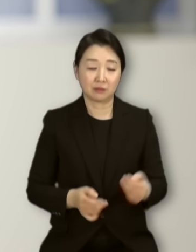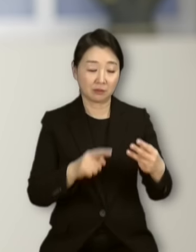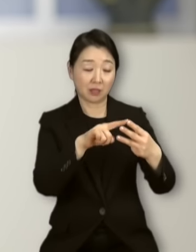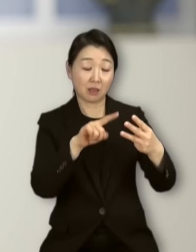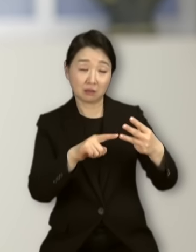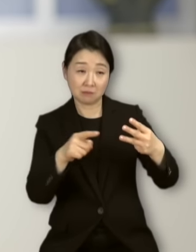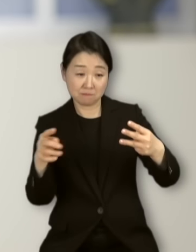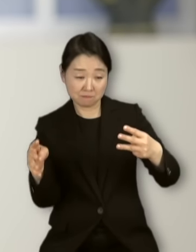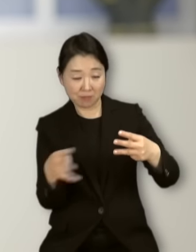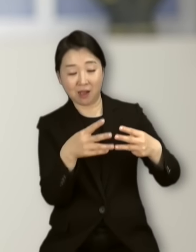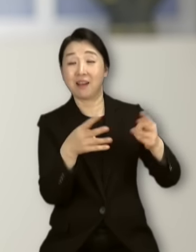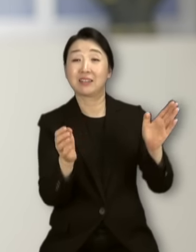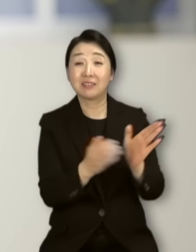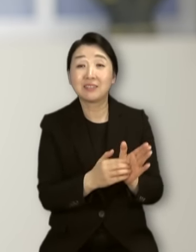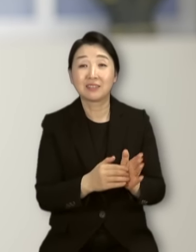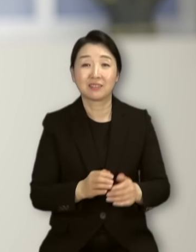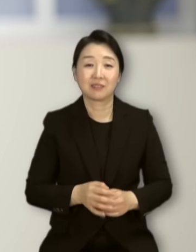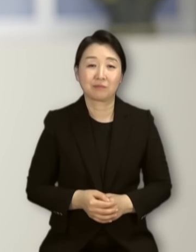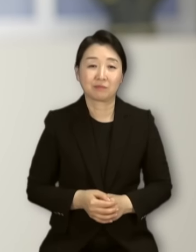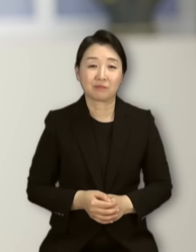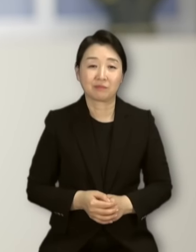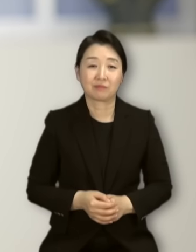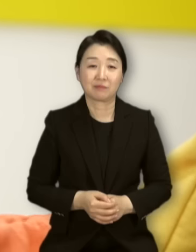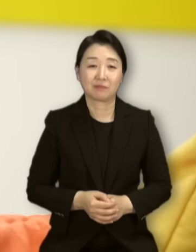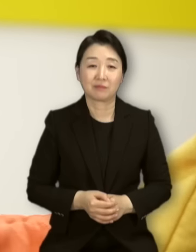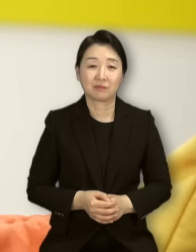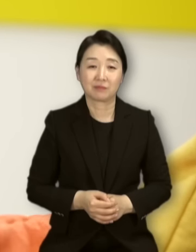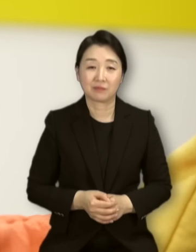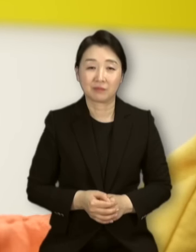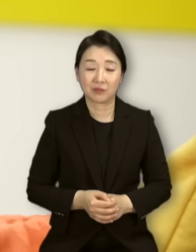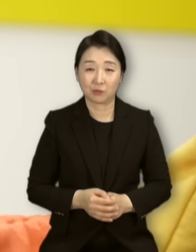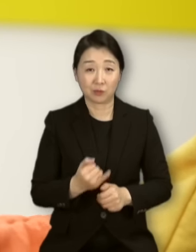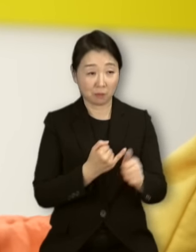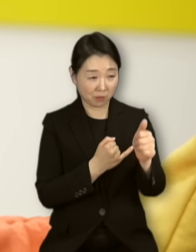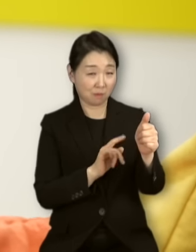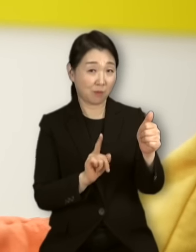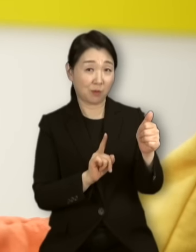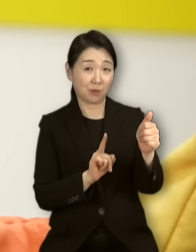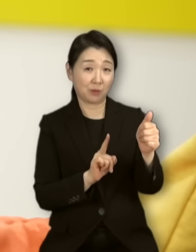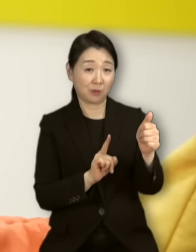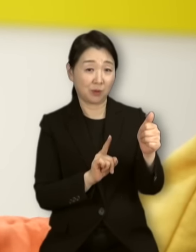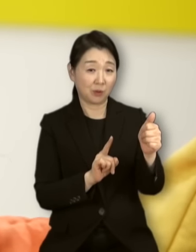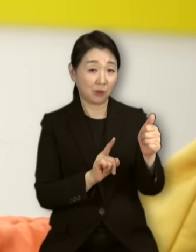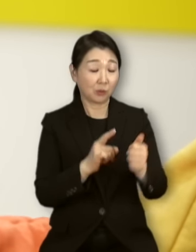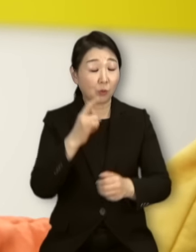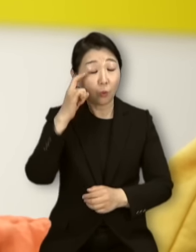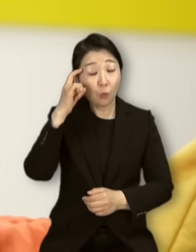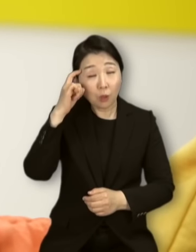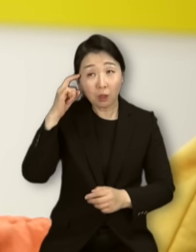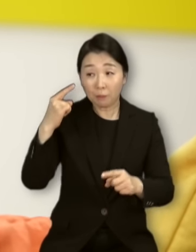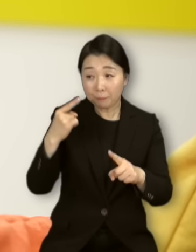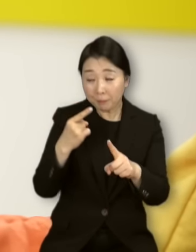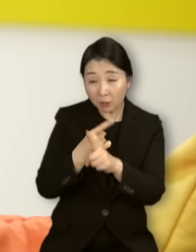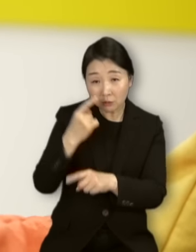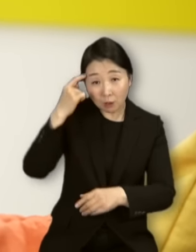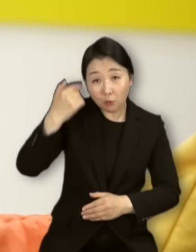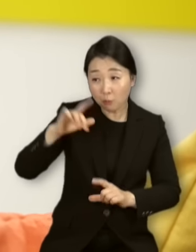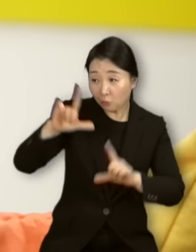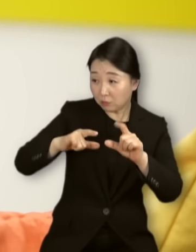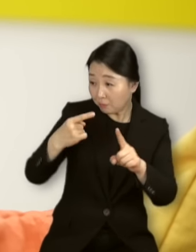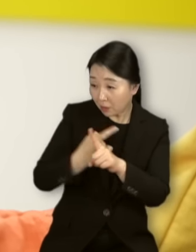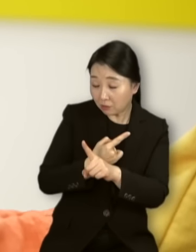그 세 가지가 딱 정말 그래서 그게 딱 되면서 저희 남편한테 이제 어 너 왜 바뀌었냐고 저한테 왜